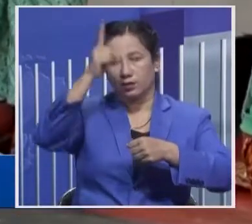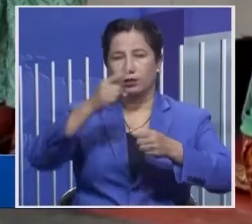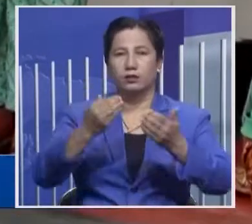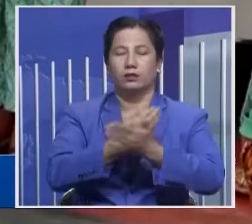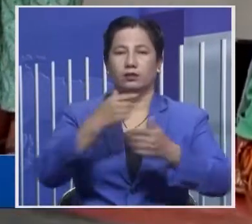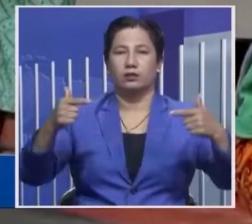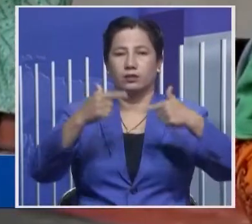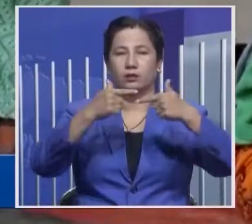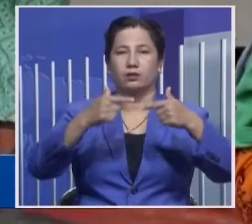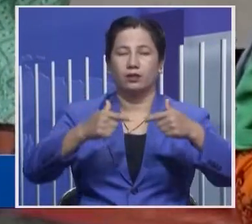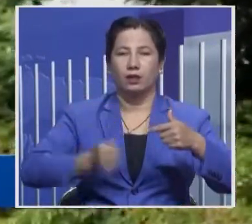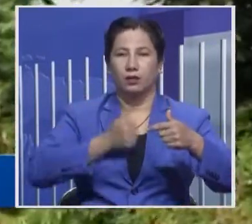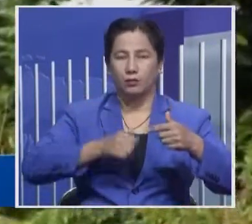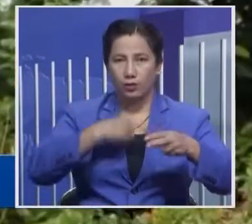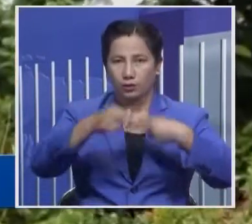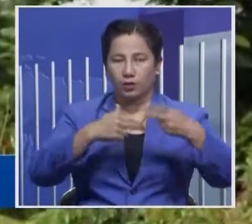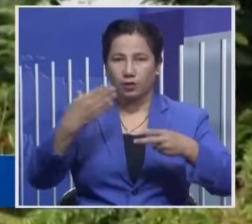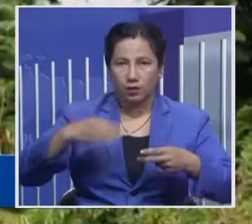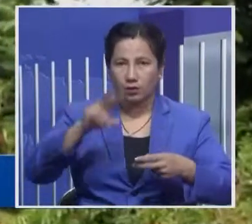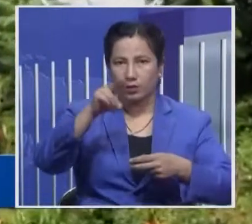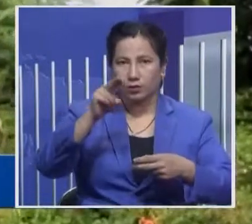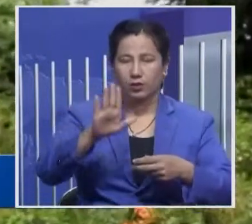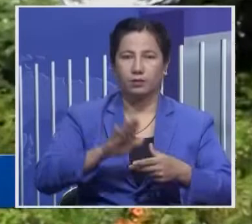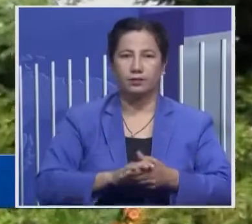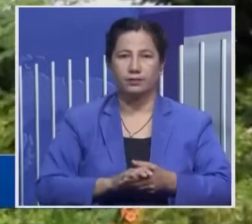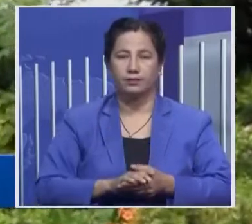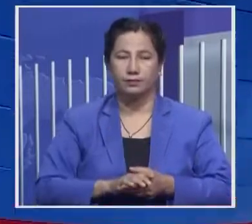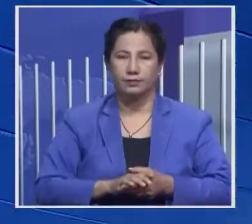चुनौती, परम्परागत पहिरन लोप हुने अवस्थामा।